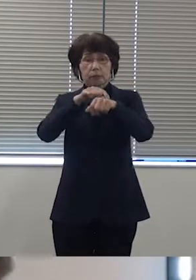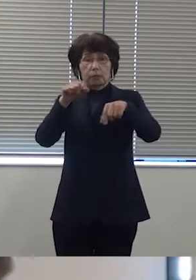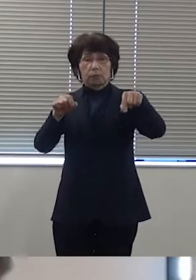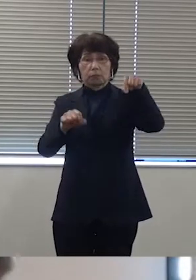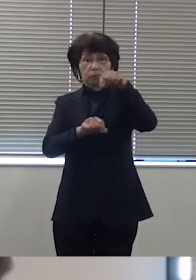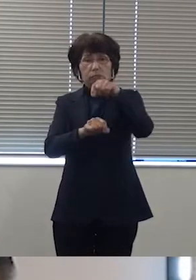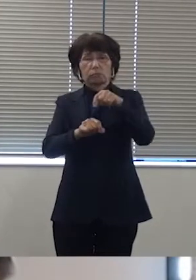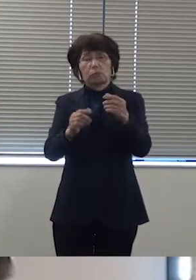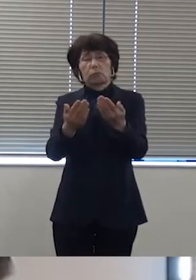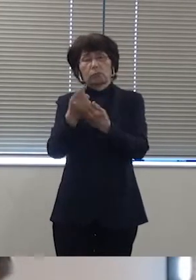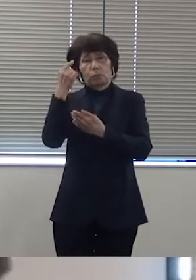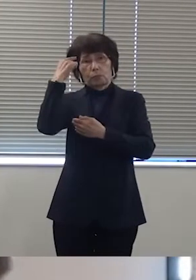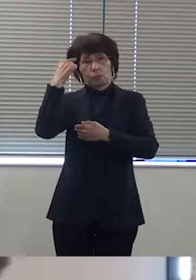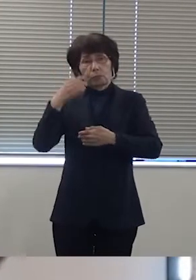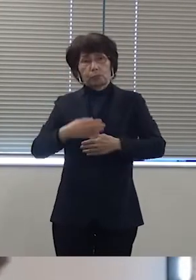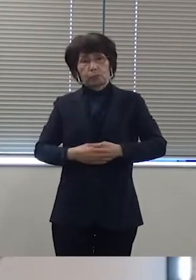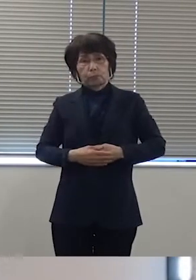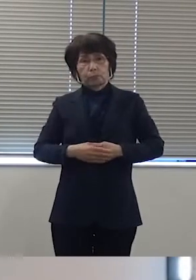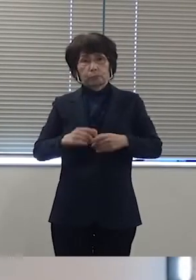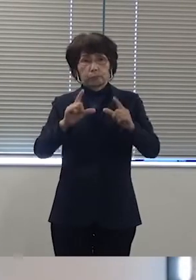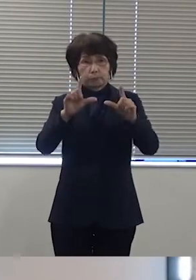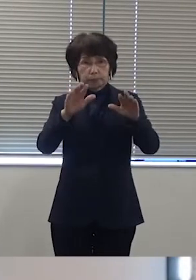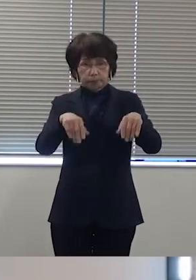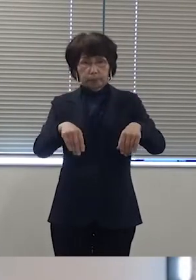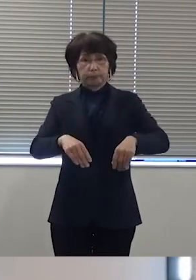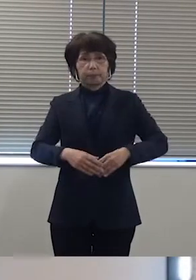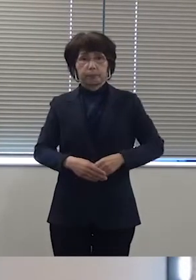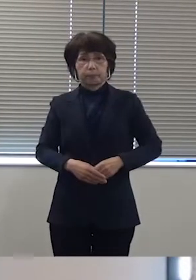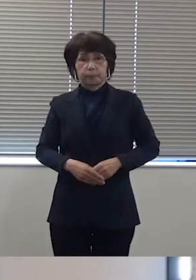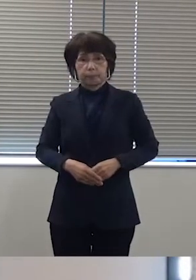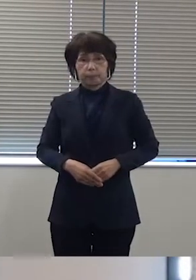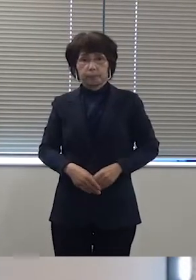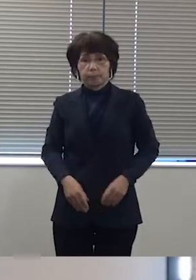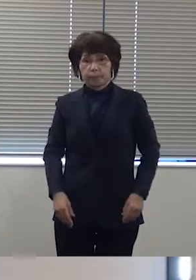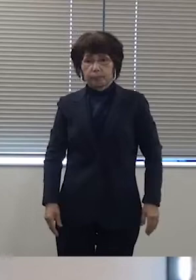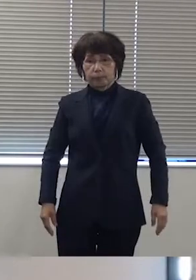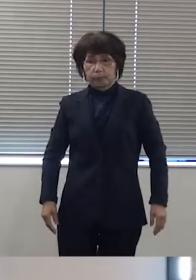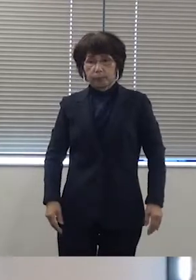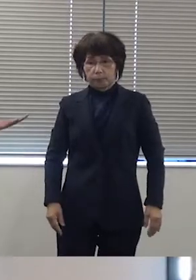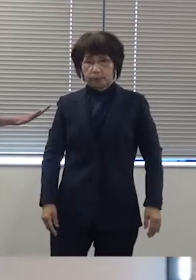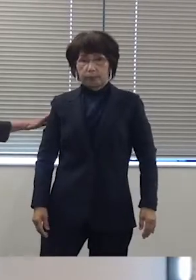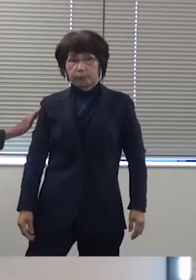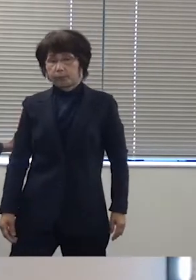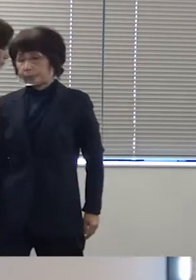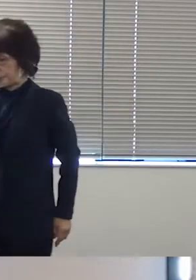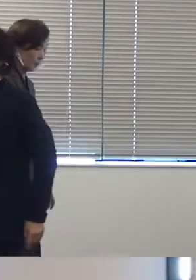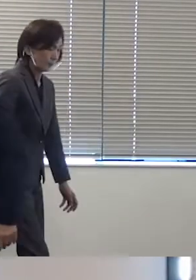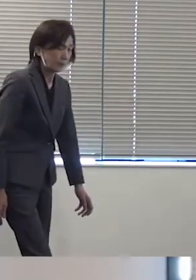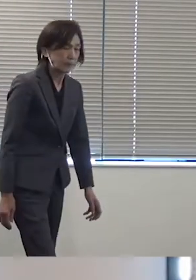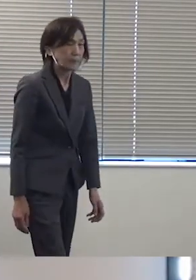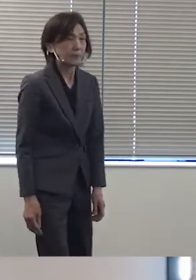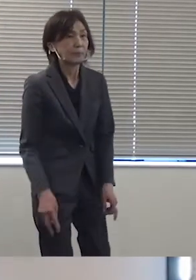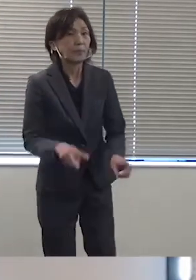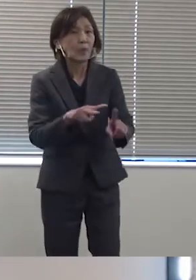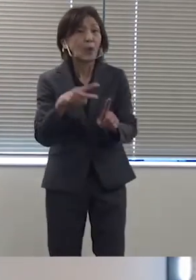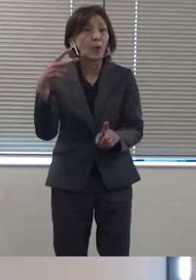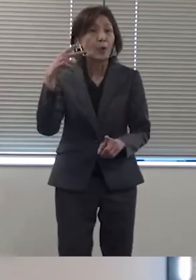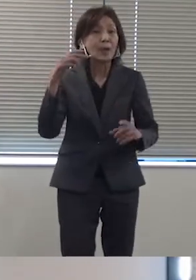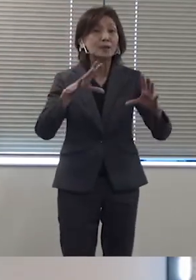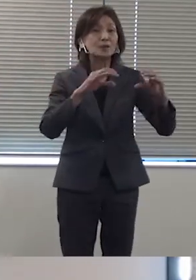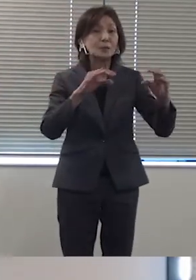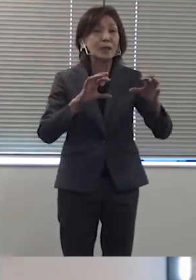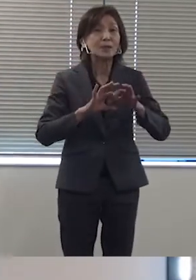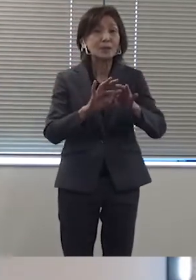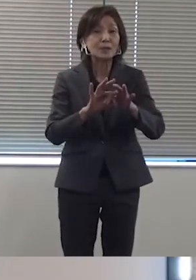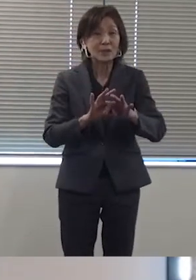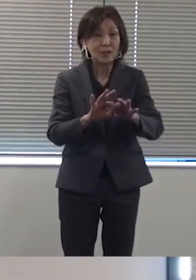あとちょっと別ですが、その小松菜の間ですけれども、先日あの市長が現地に行かれて、自民党混乱する中で、もう先日あ